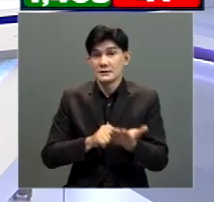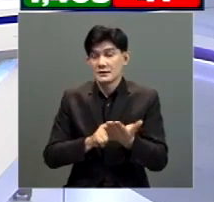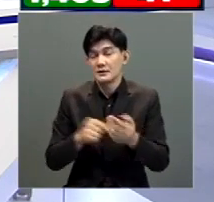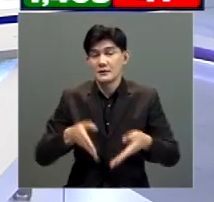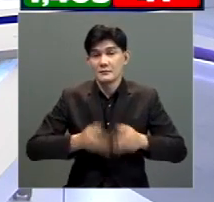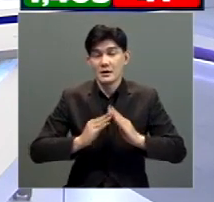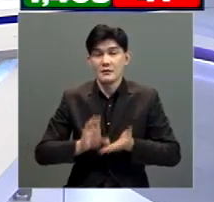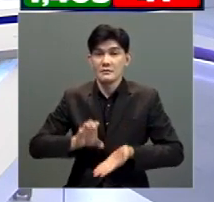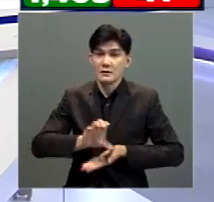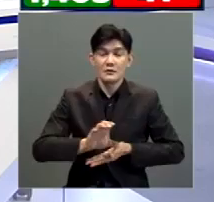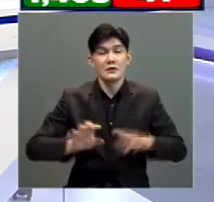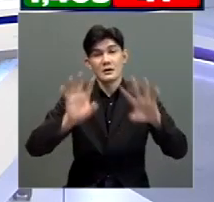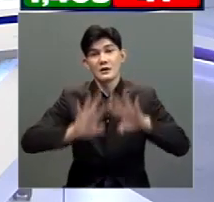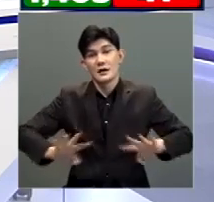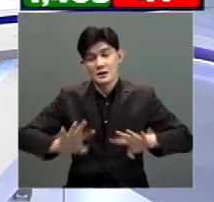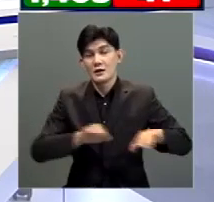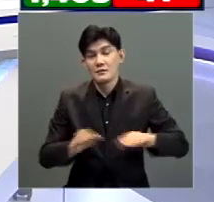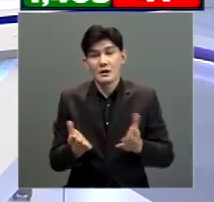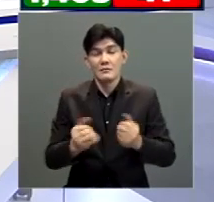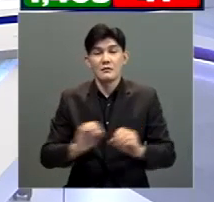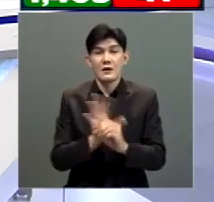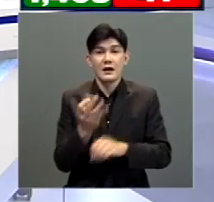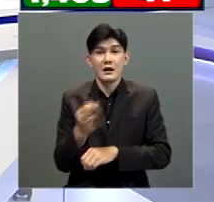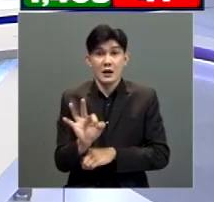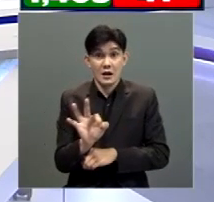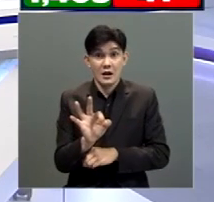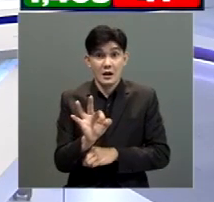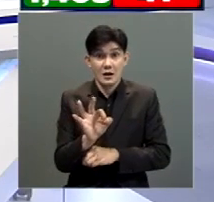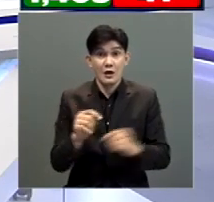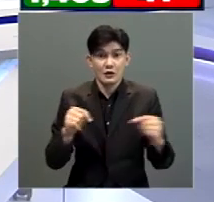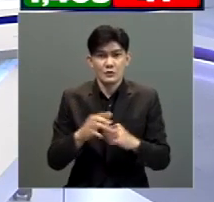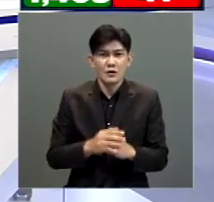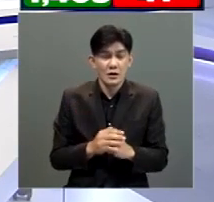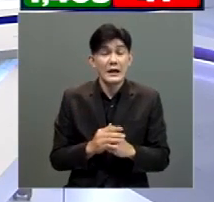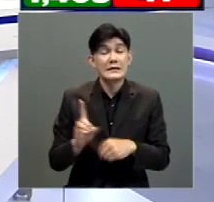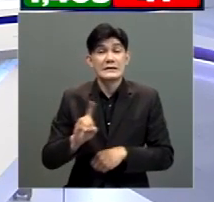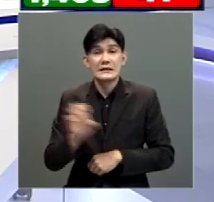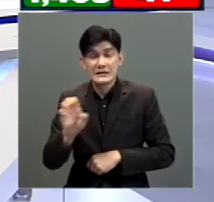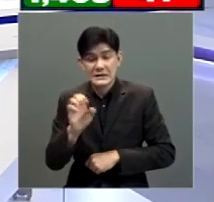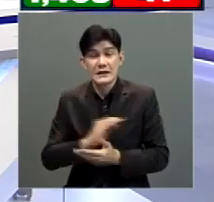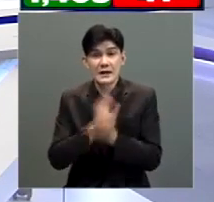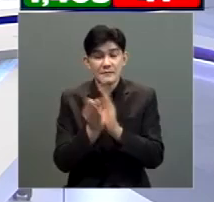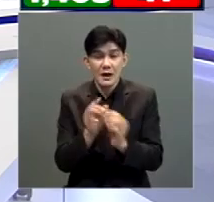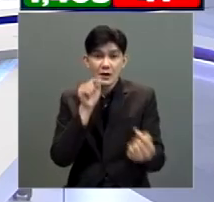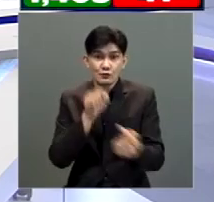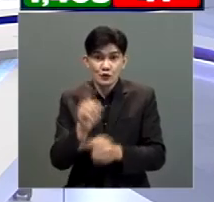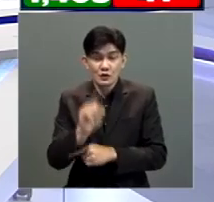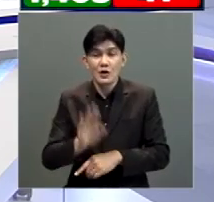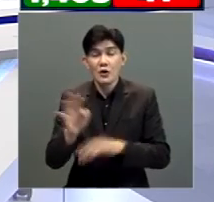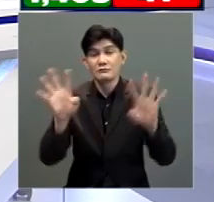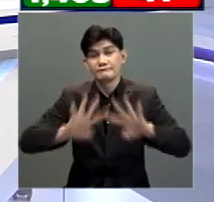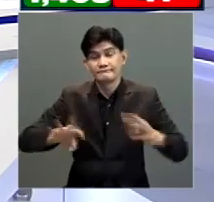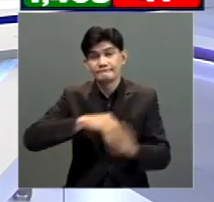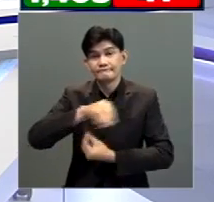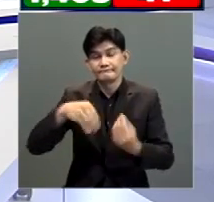การจัดตั้งกองทุนอาเซียนเพื่อรับมือกับโควิด -19 พร้อมกับปรับใช้เศรษฐกิจดิจิทัลเพื่อความคล่องตัวในกลุ่มอาเซียนแล้วก็มีการ